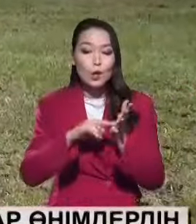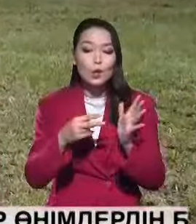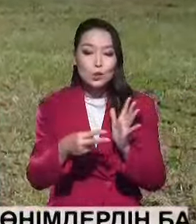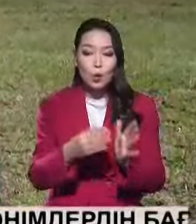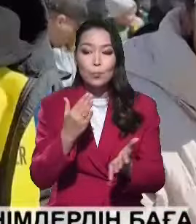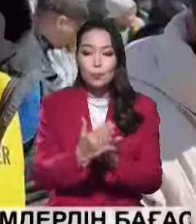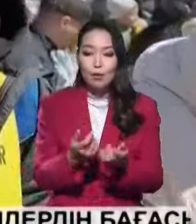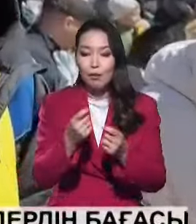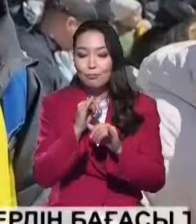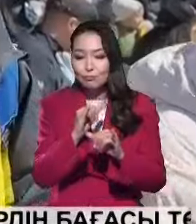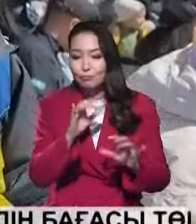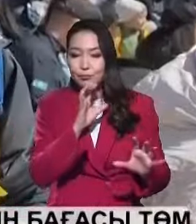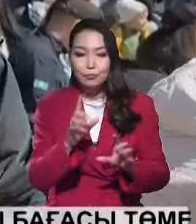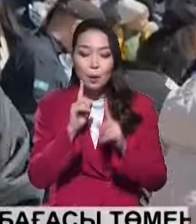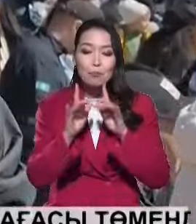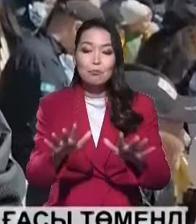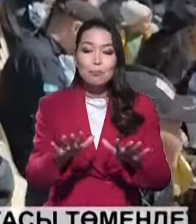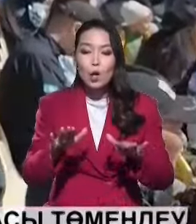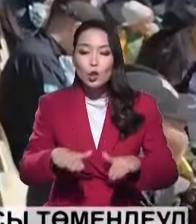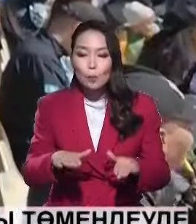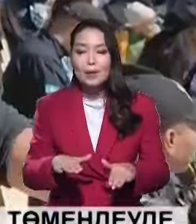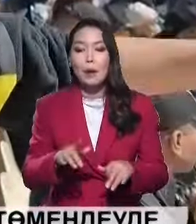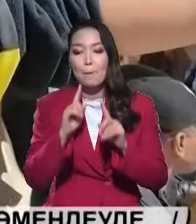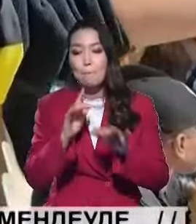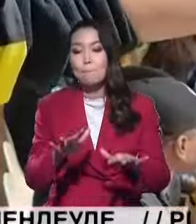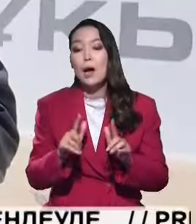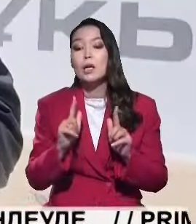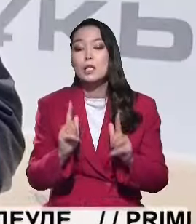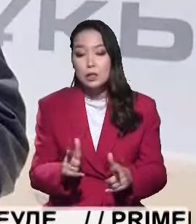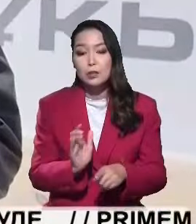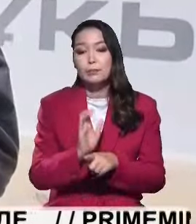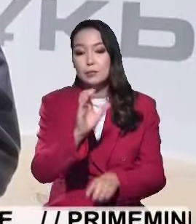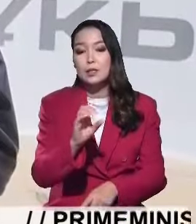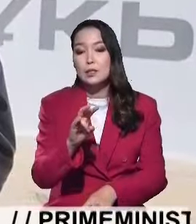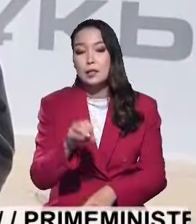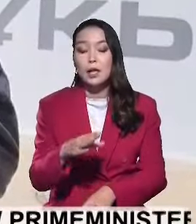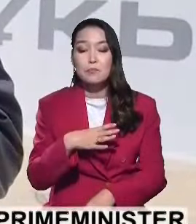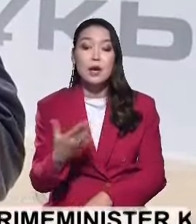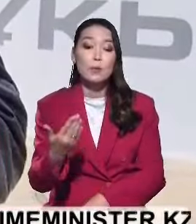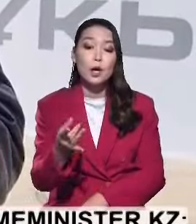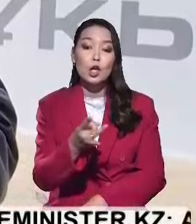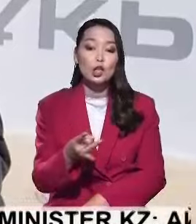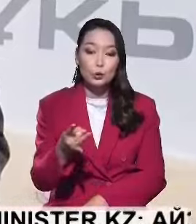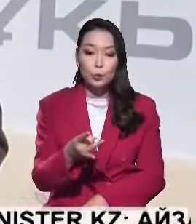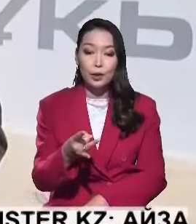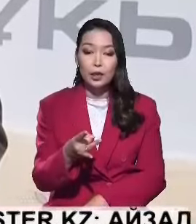жоба жуырда парламенттің төменгі палатасында мақұлданып, сенатқа жіберілді. Және мынау республикалық